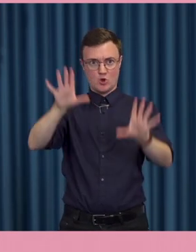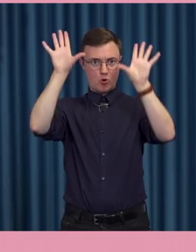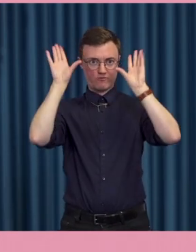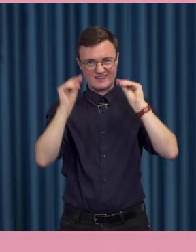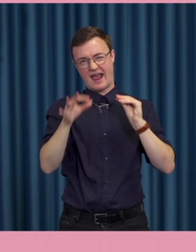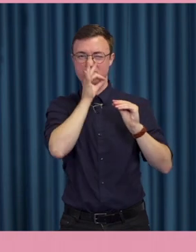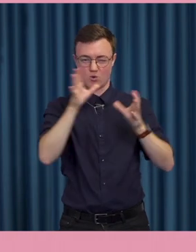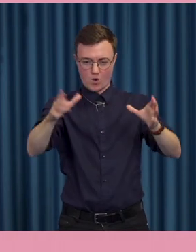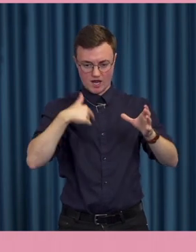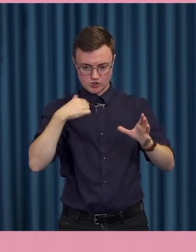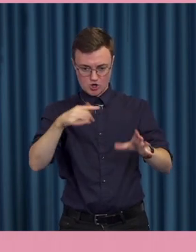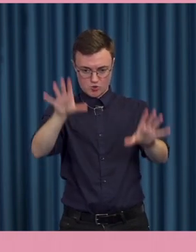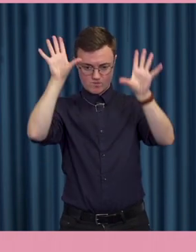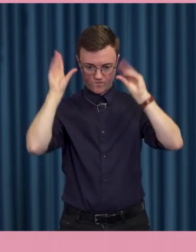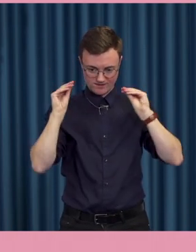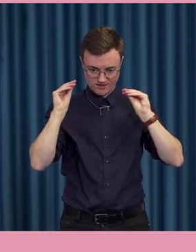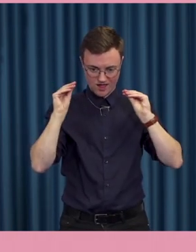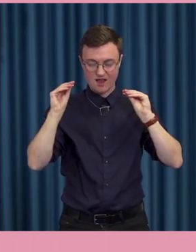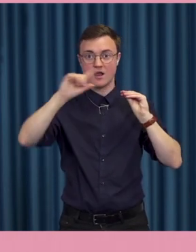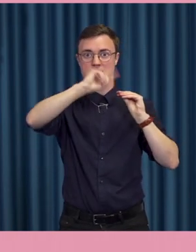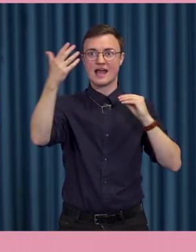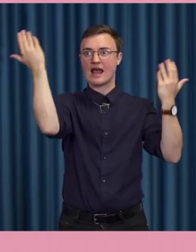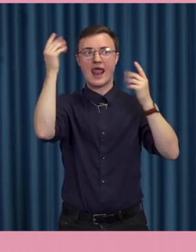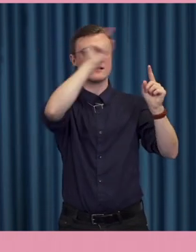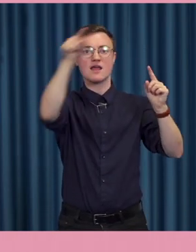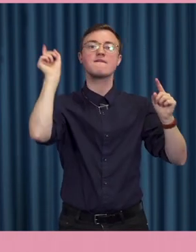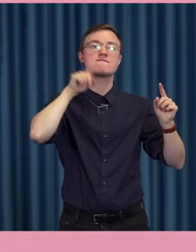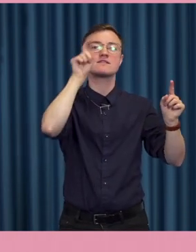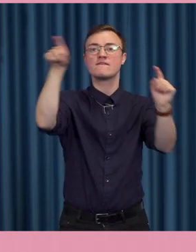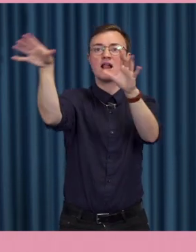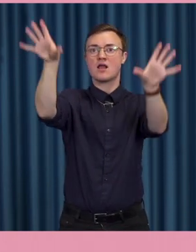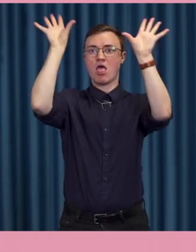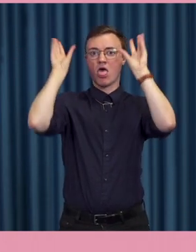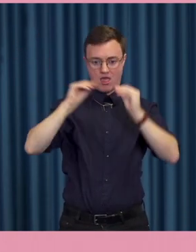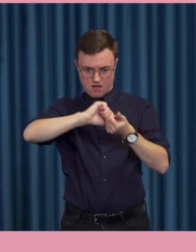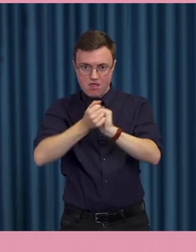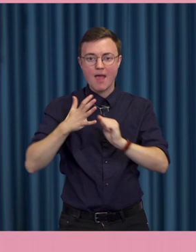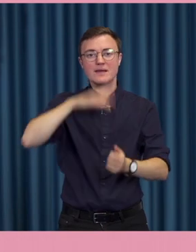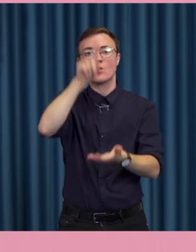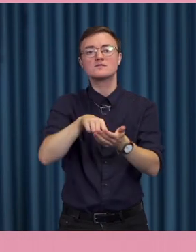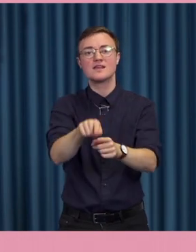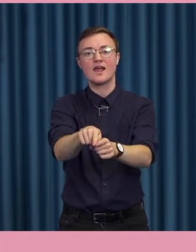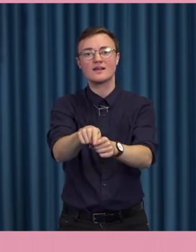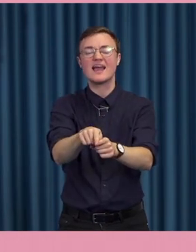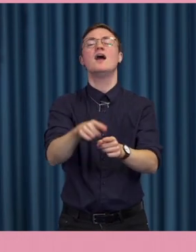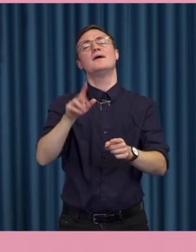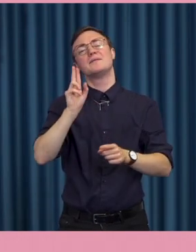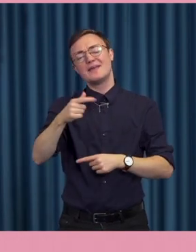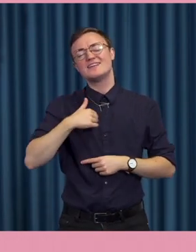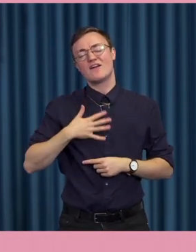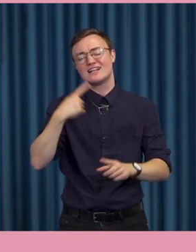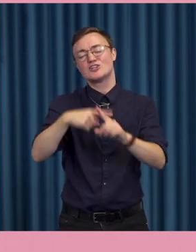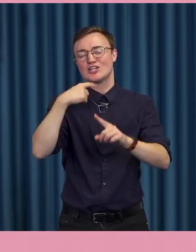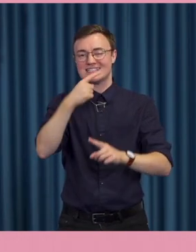manipuleras via den falska gräsrotsrörelsen online? För att vara tydligare så vill jag säga att jag säger inte att alla